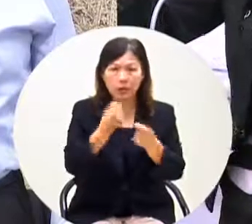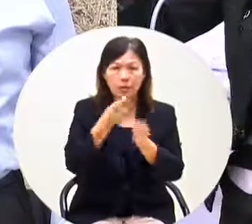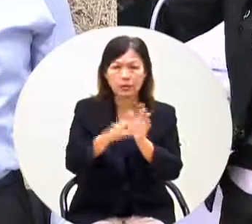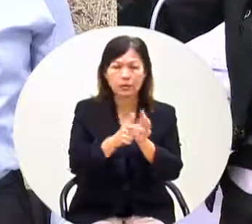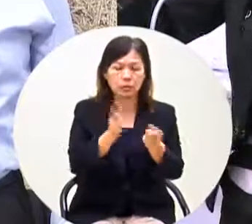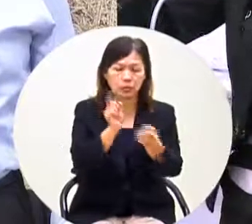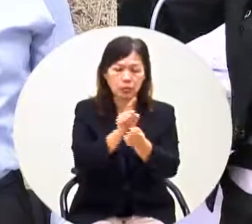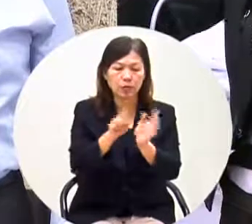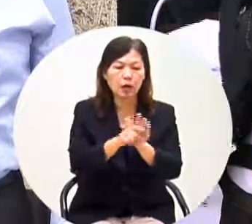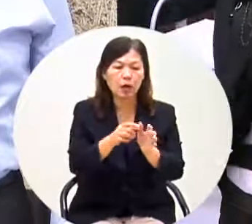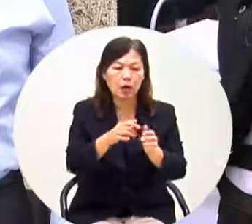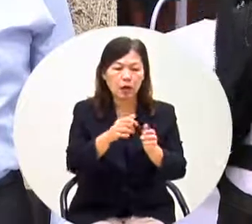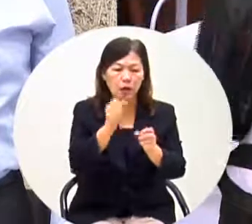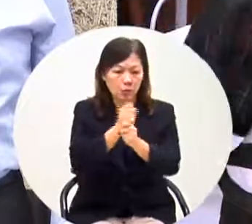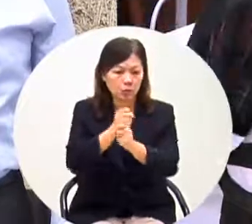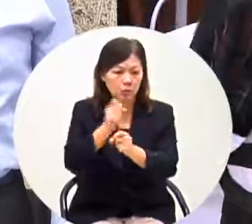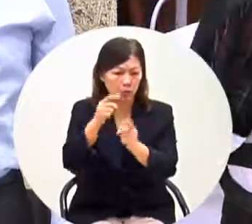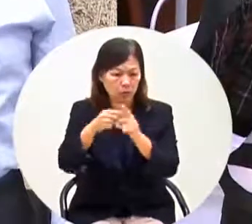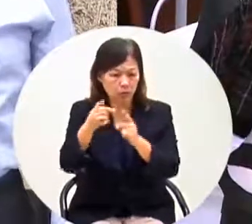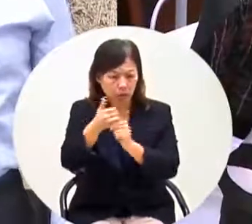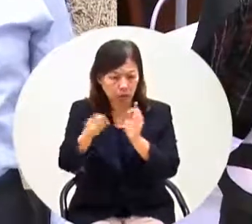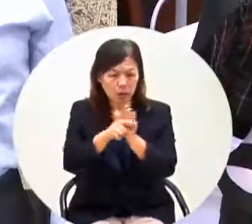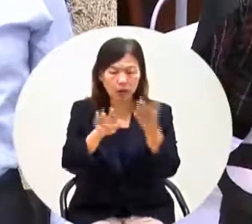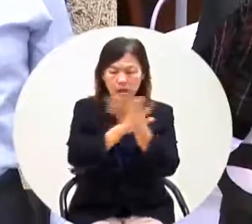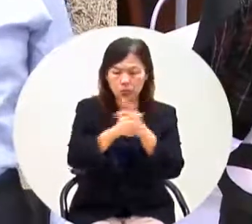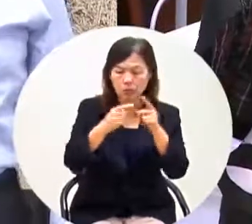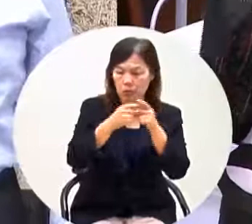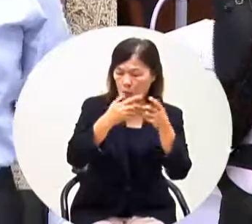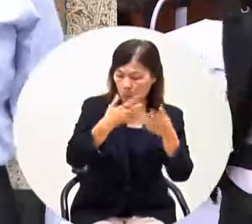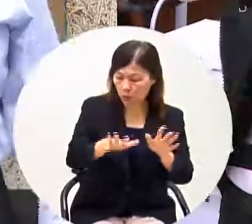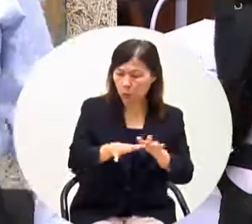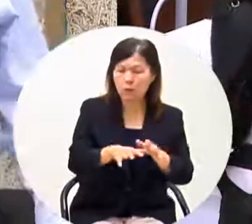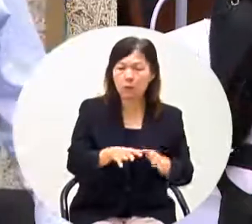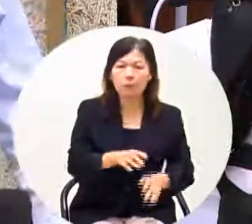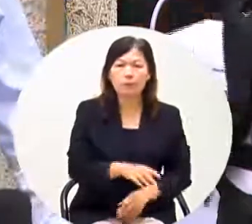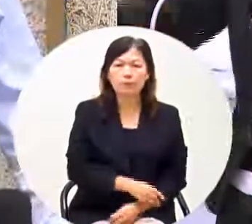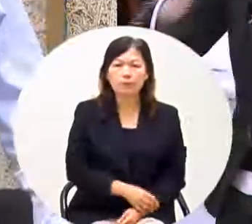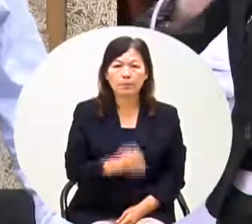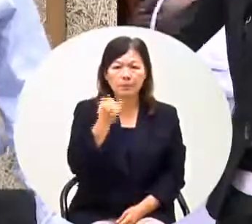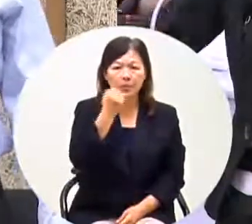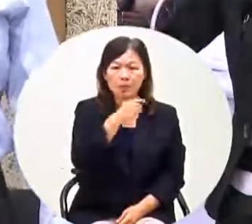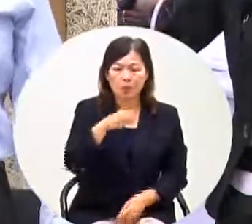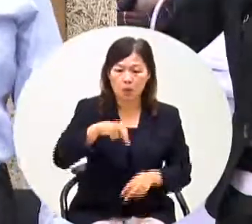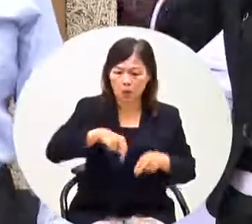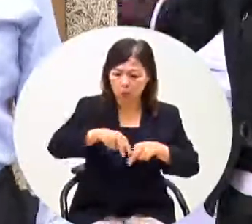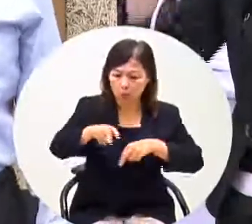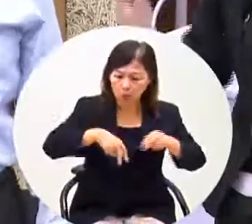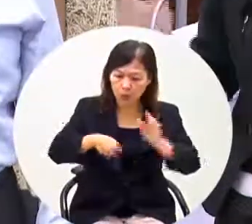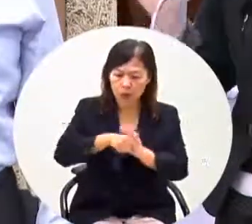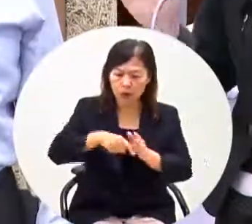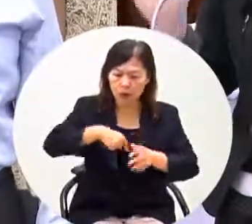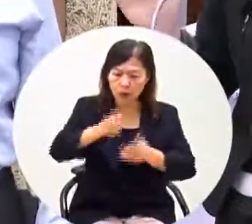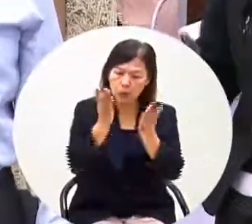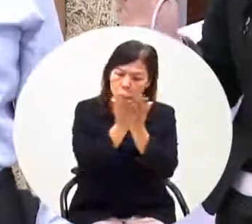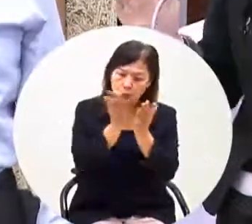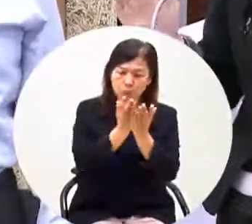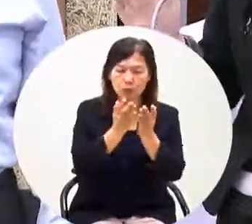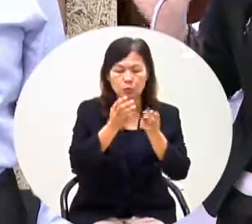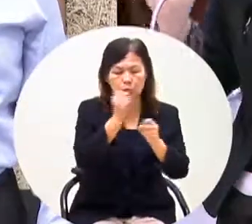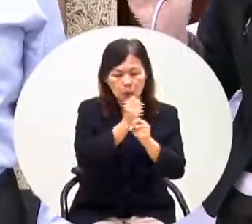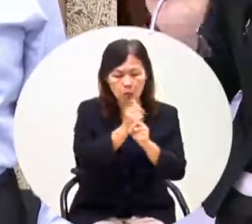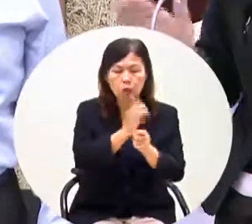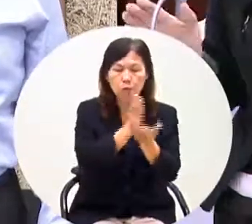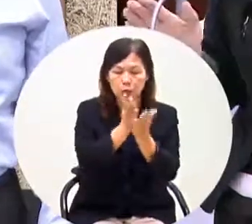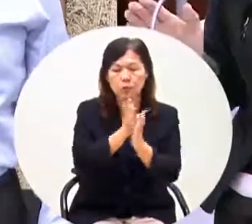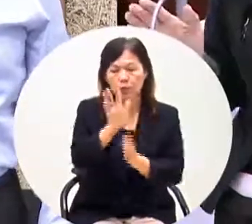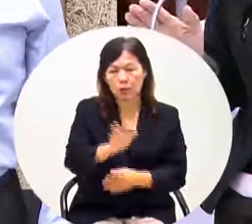包括有很多人可能是顺着这条路要上下学上下班的，造福很多很